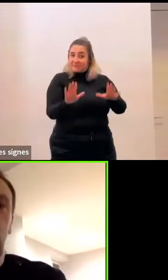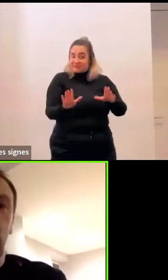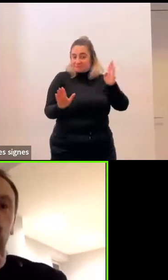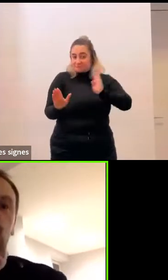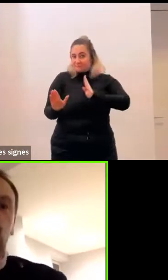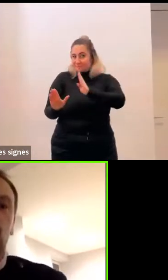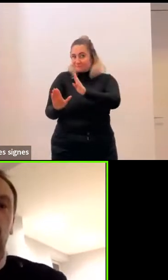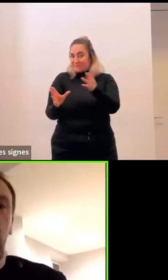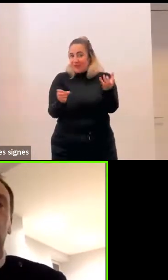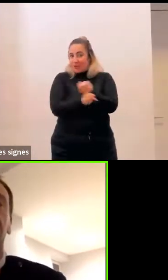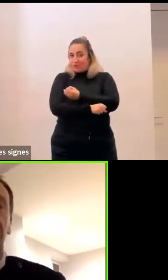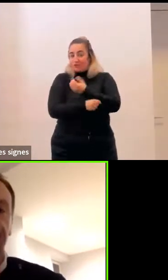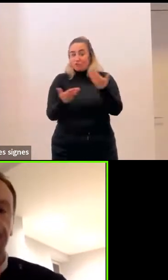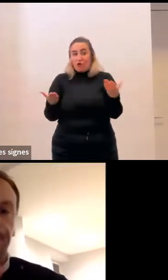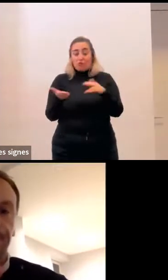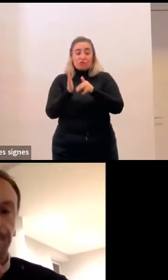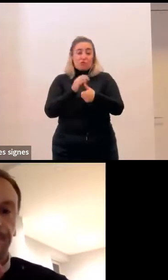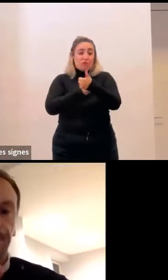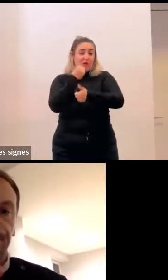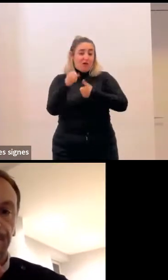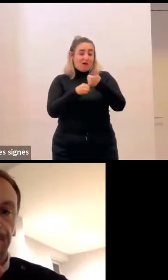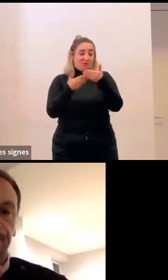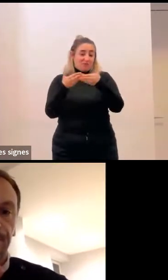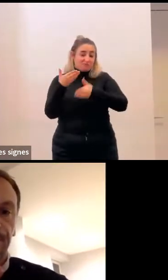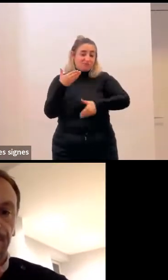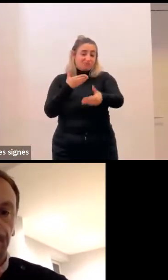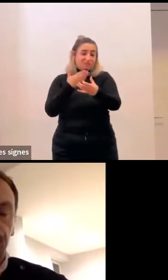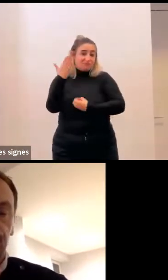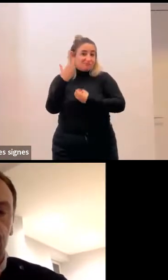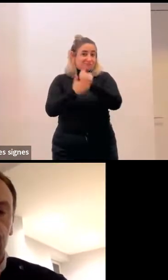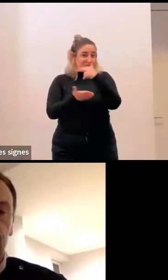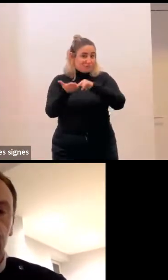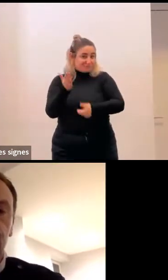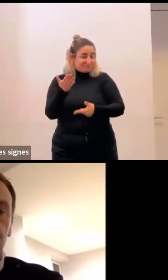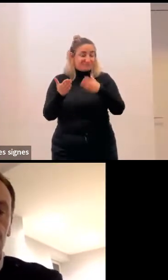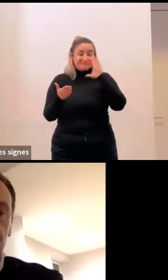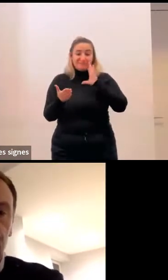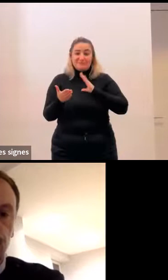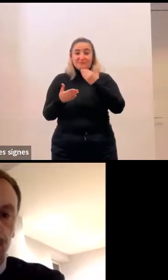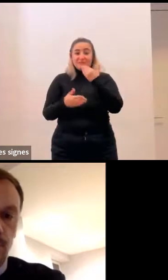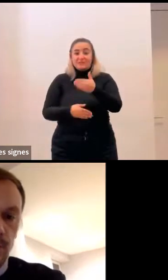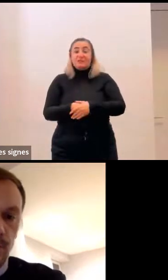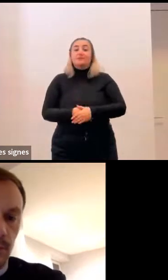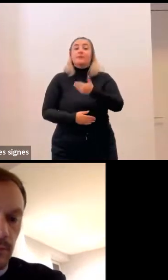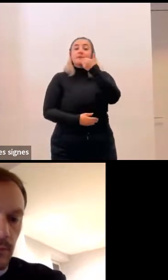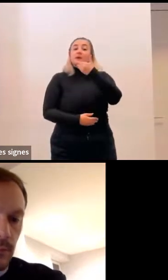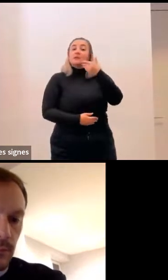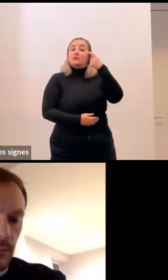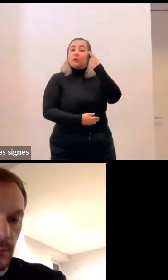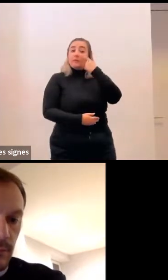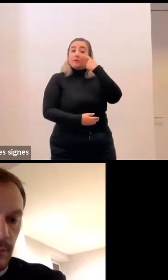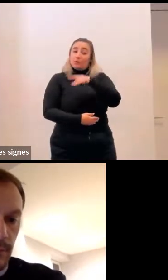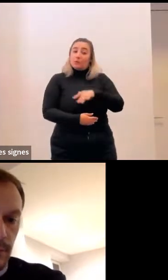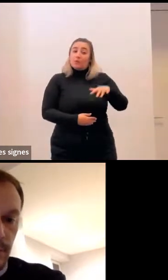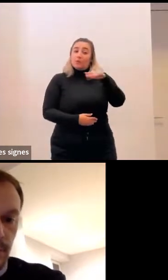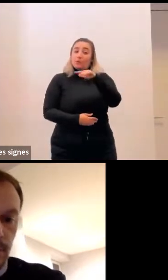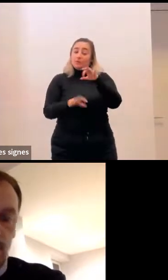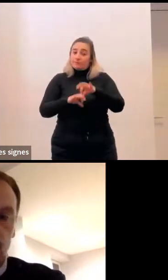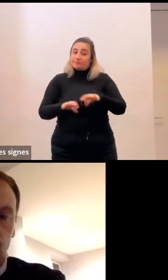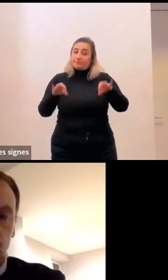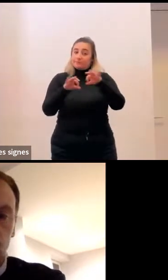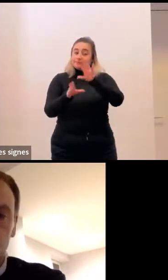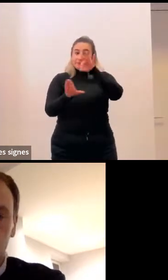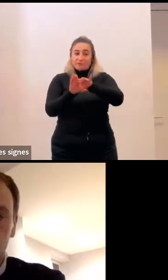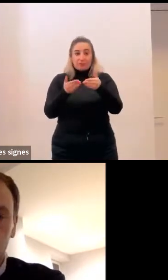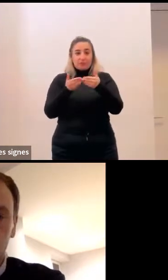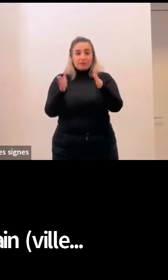cette convention pour un an. Merci. Des observations ? S'il n'y en a pas, le